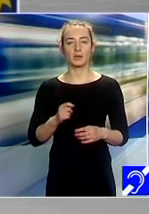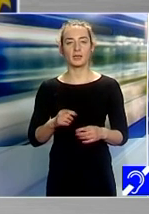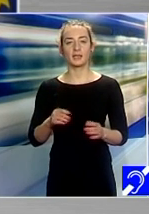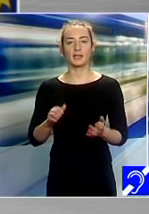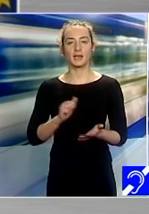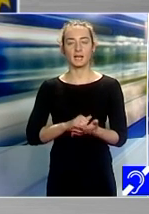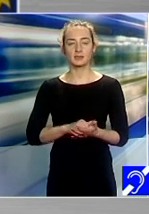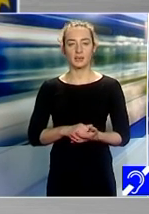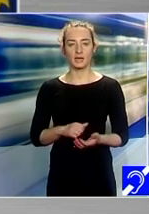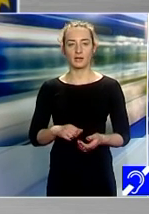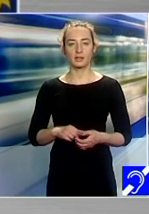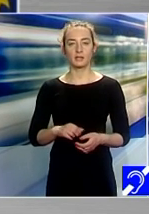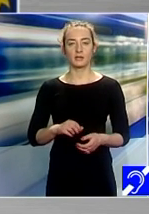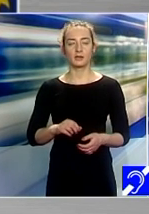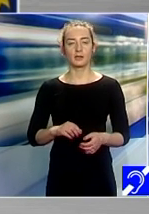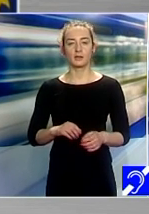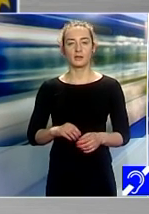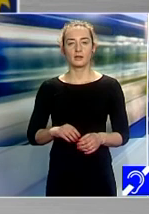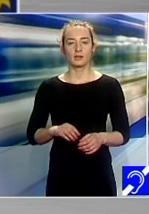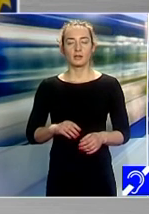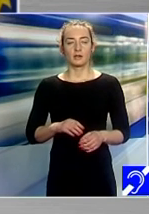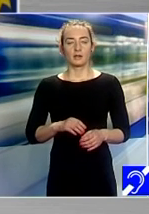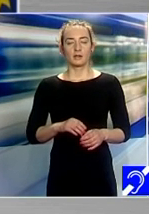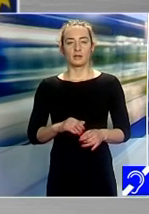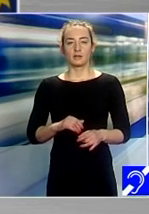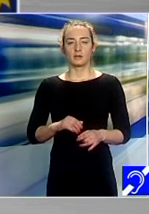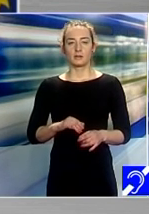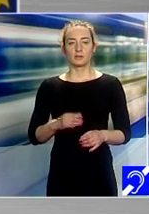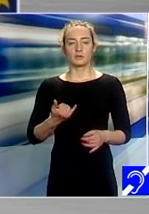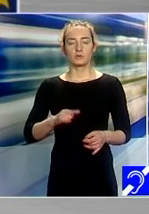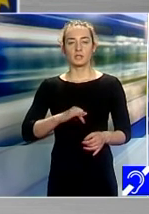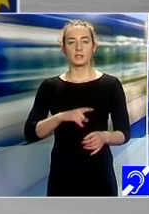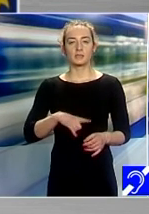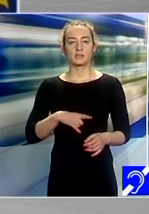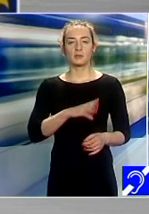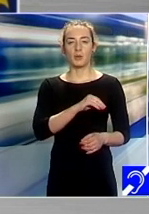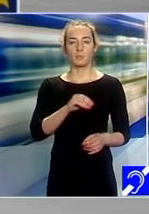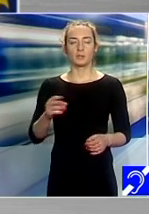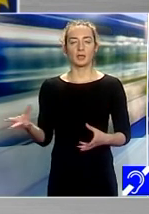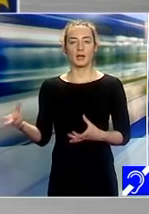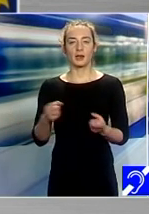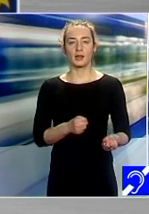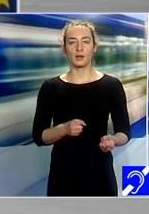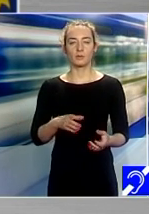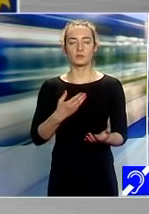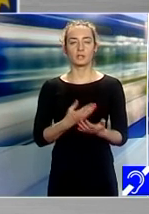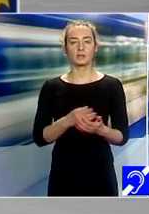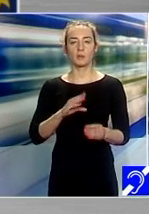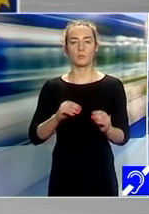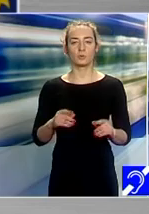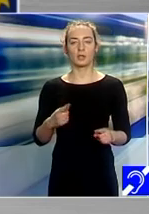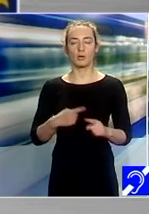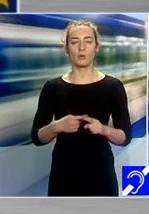aceeași persoană care ia mai multe caziere judiciare în același an pentru diferite dosare și de multe ori pentru